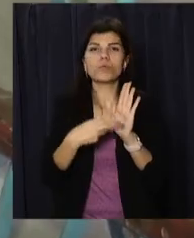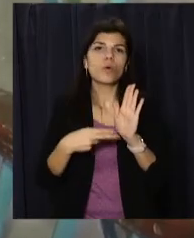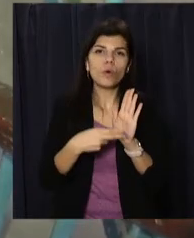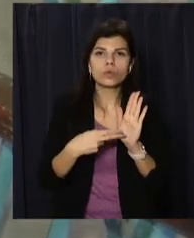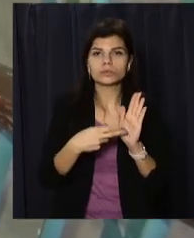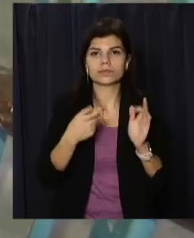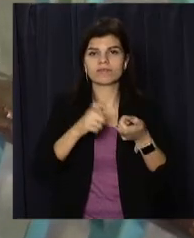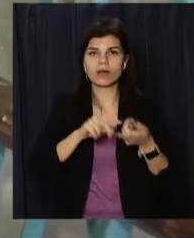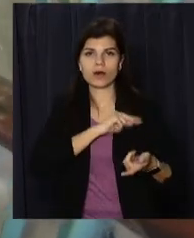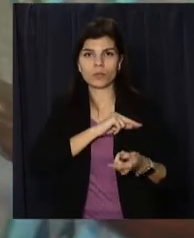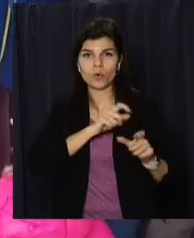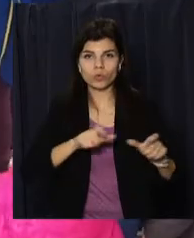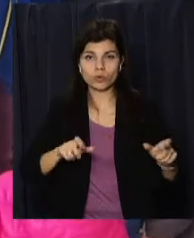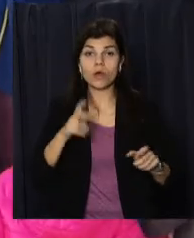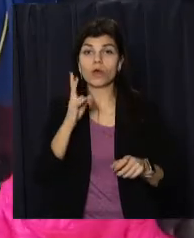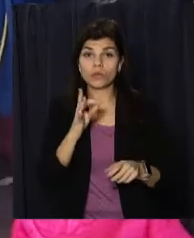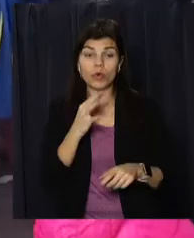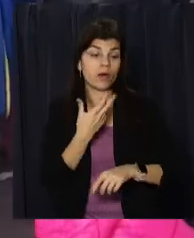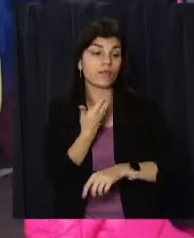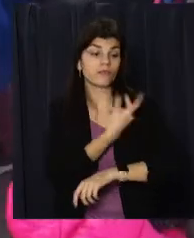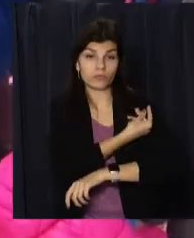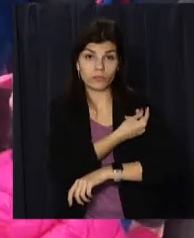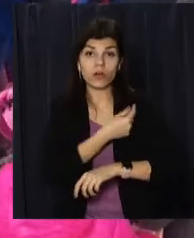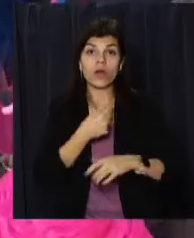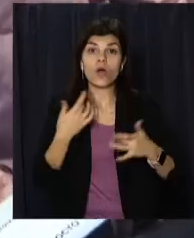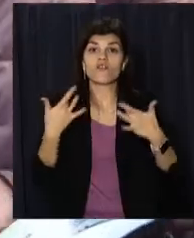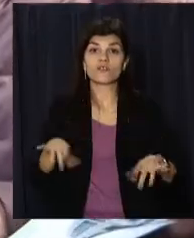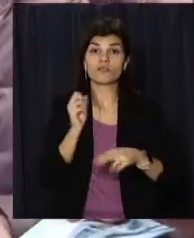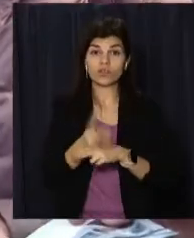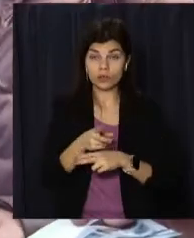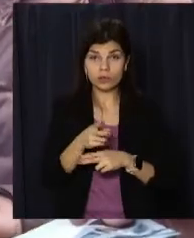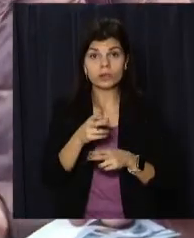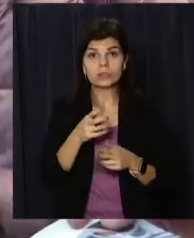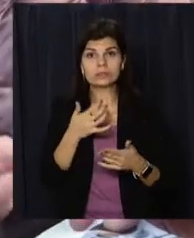Водночас звільняти через відсутність щеплення роботодавці не